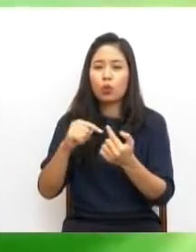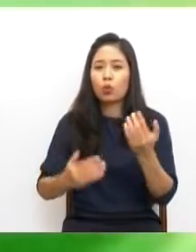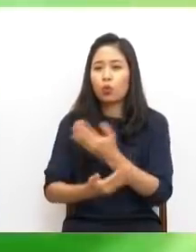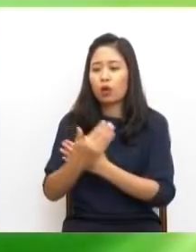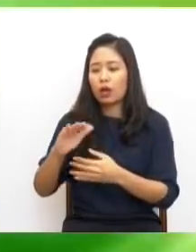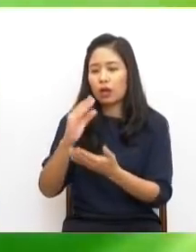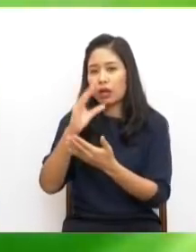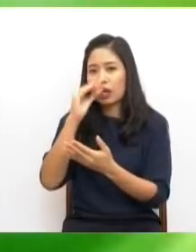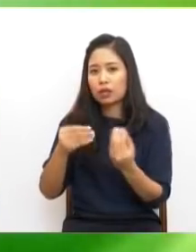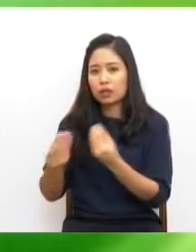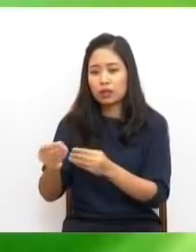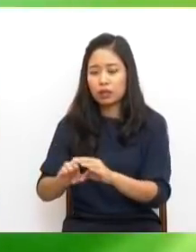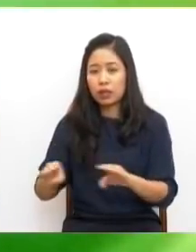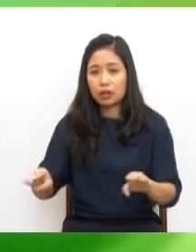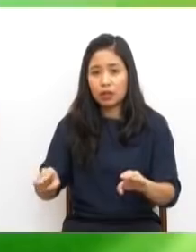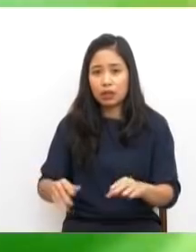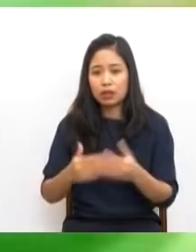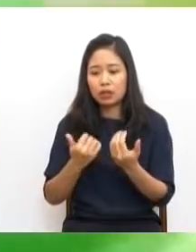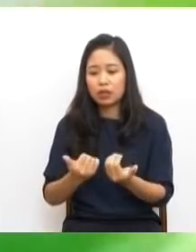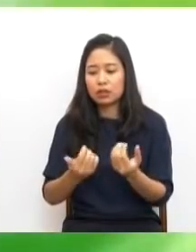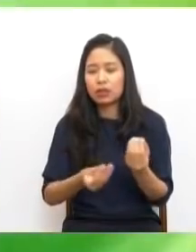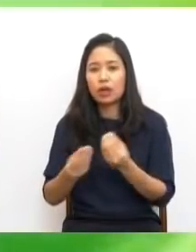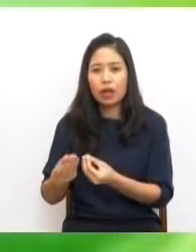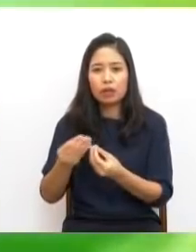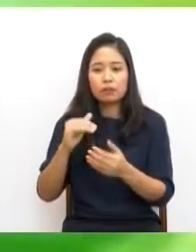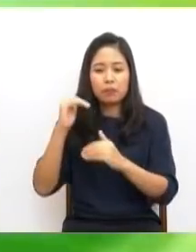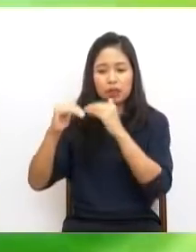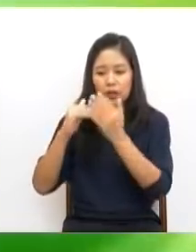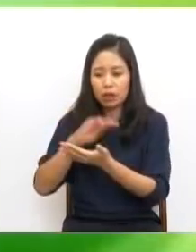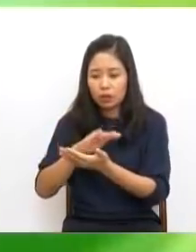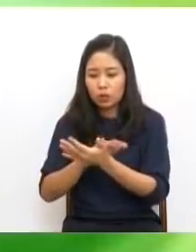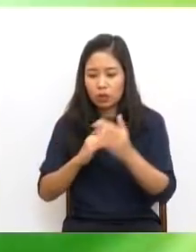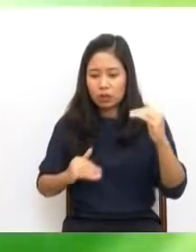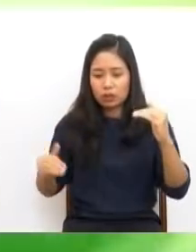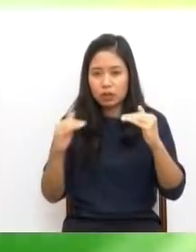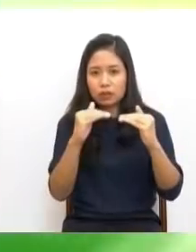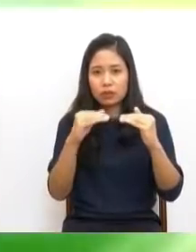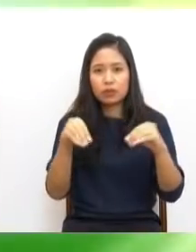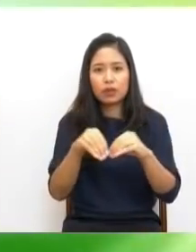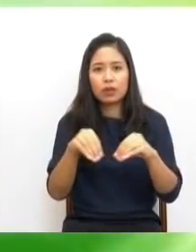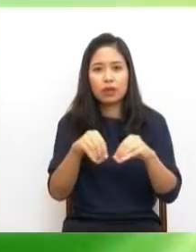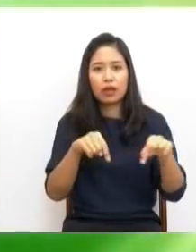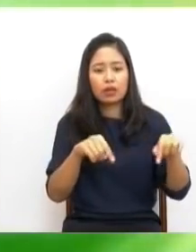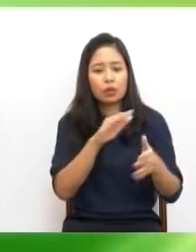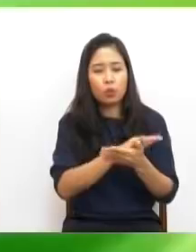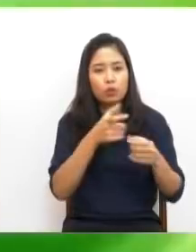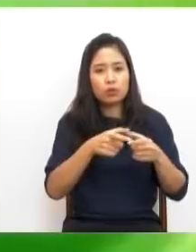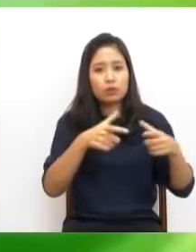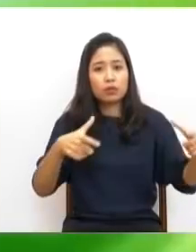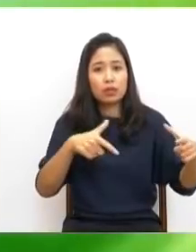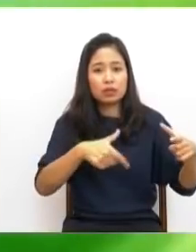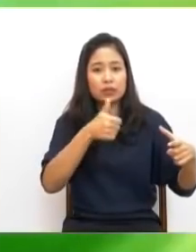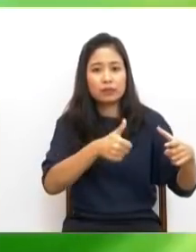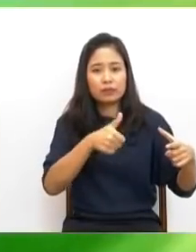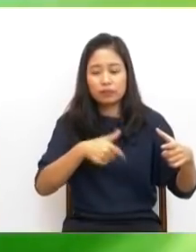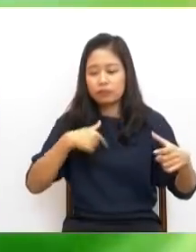งแล้วมี3ตำบลที่อยู่ใกล้เคียงมาเรียนเนี่ยเราก็ต้องมีการจัดพาหนะให้กับนักเรียน